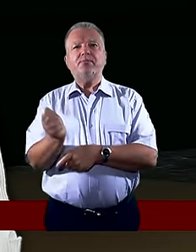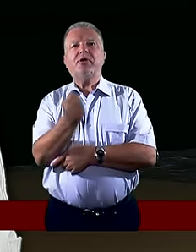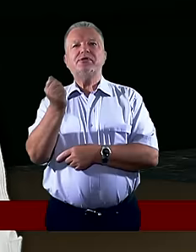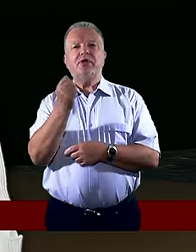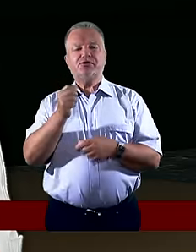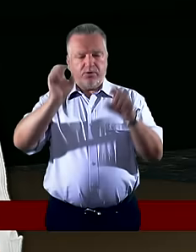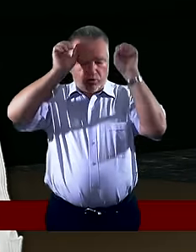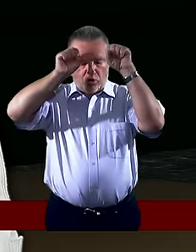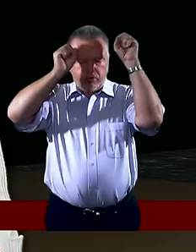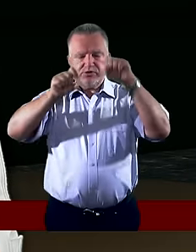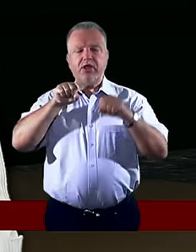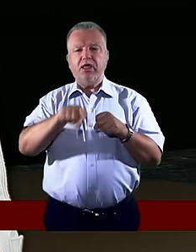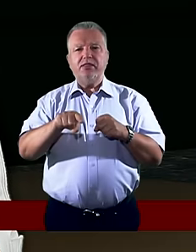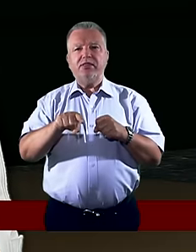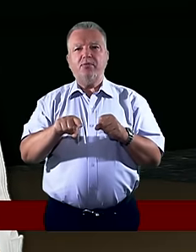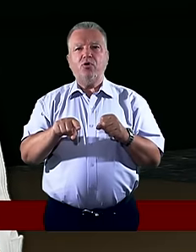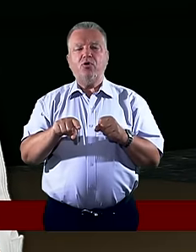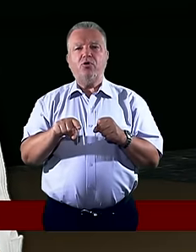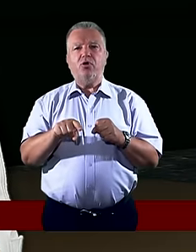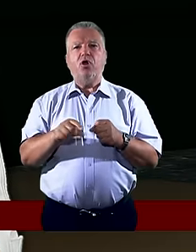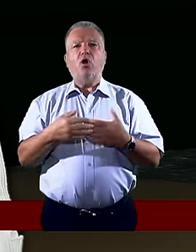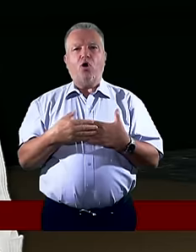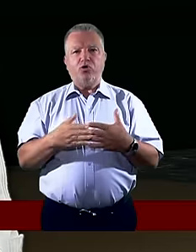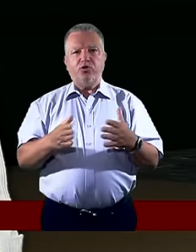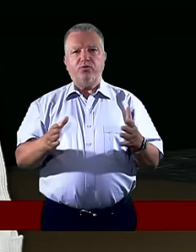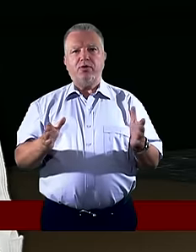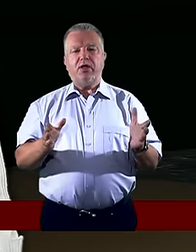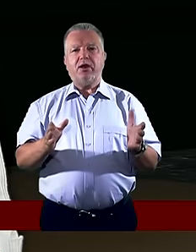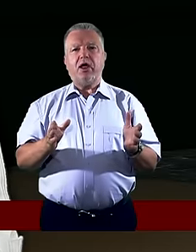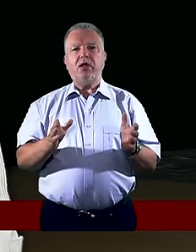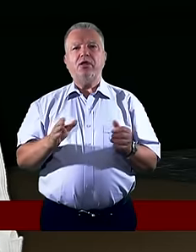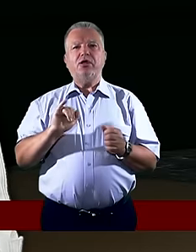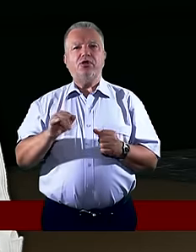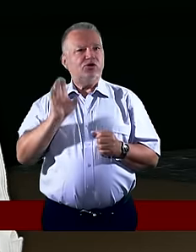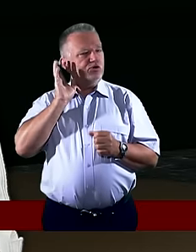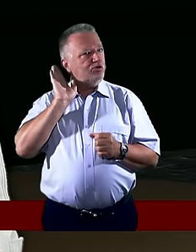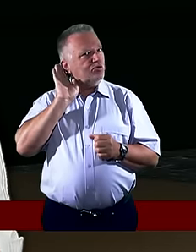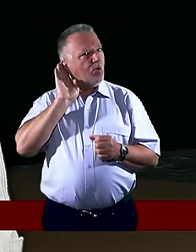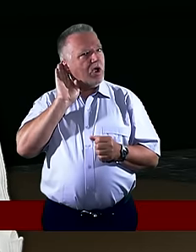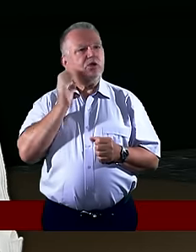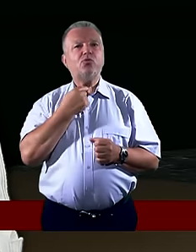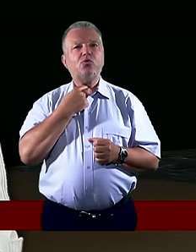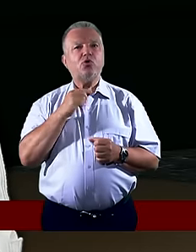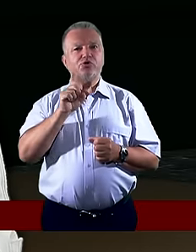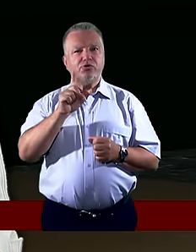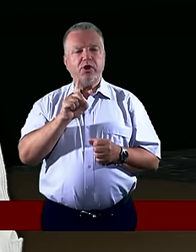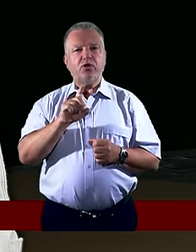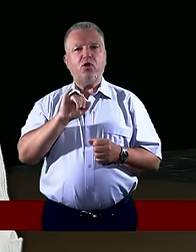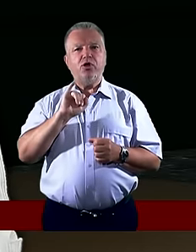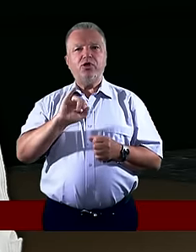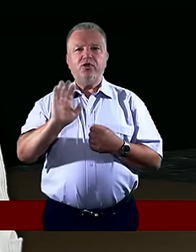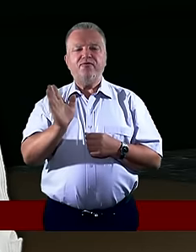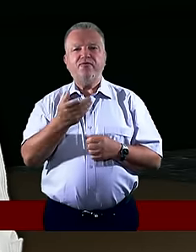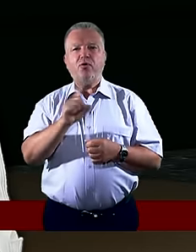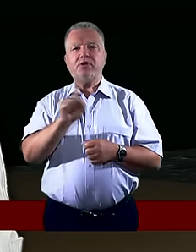owiec. Temu oddźwierny otwiera i owce słuchają jego głosu i po imieniu woła